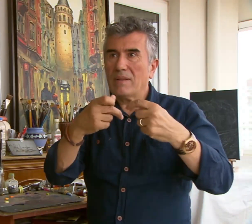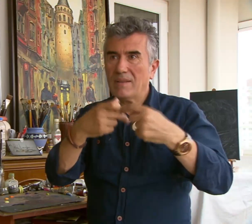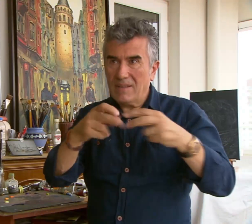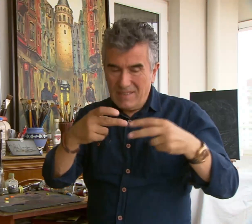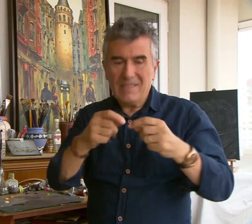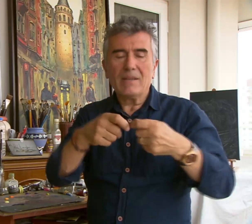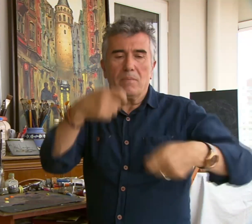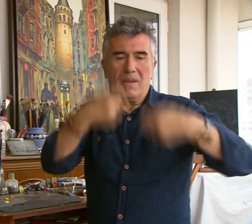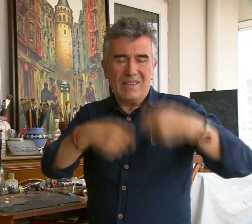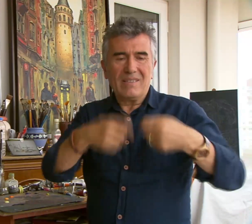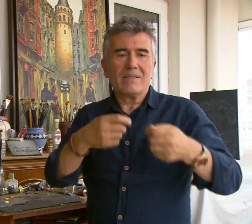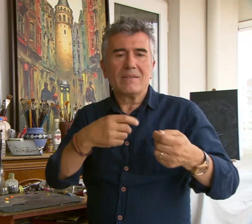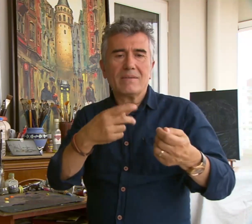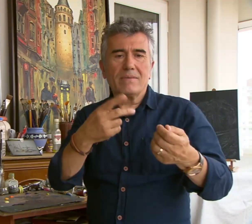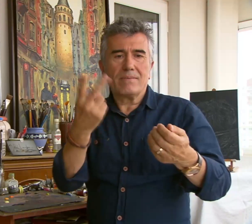Sümer Bank'ın